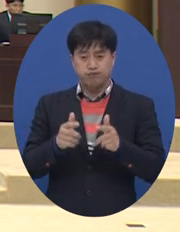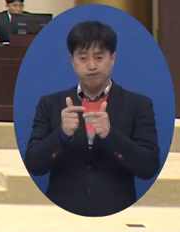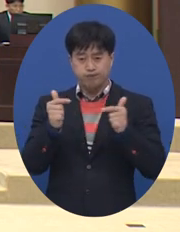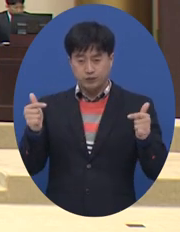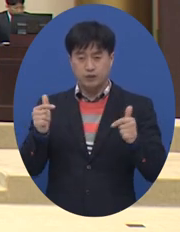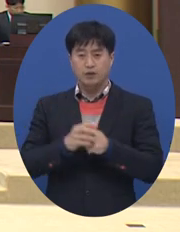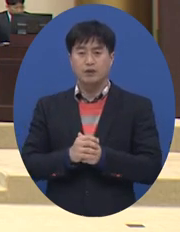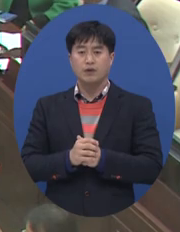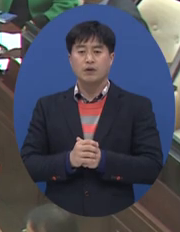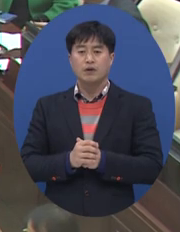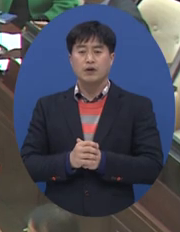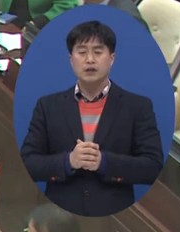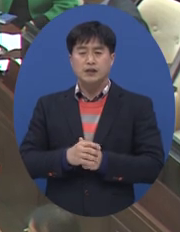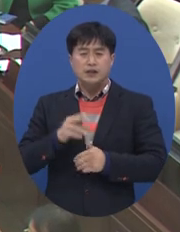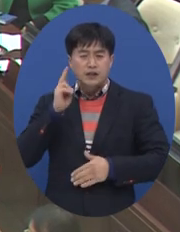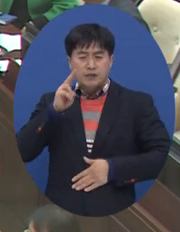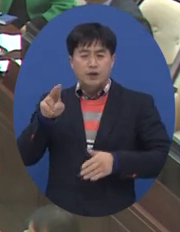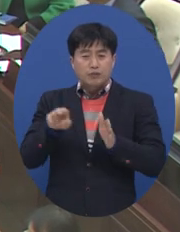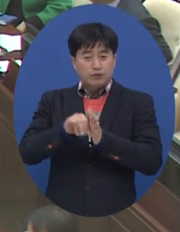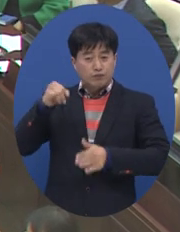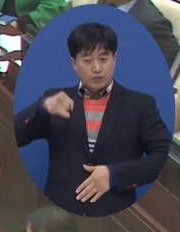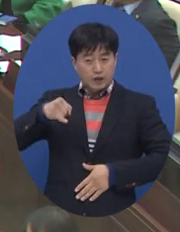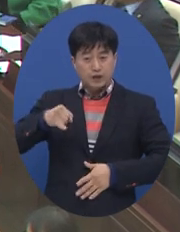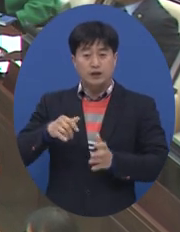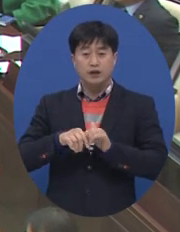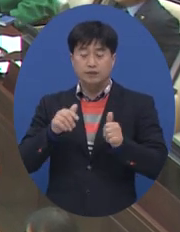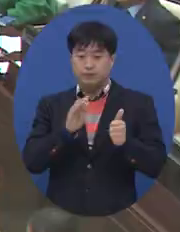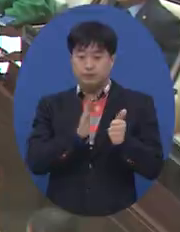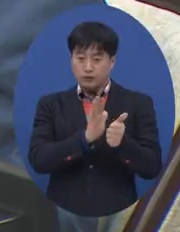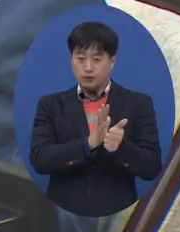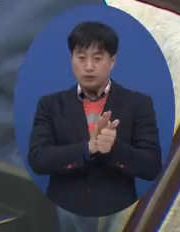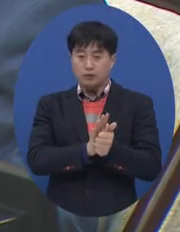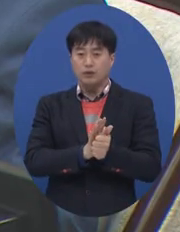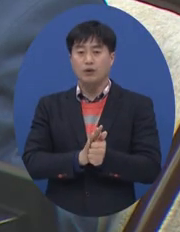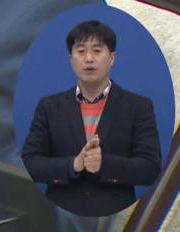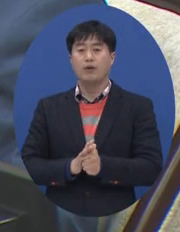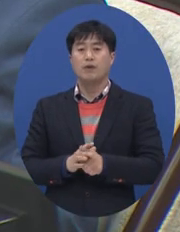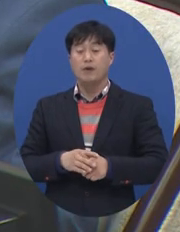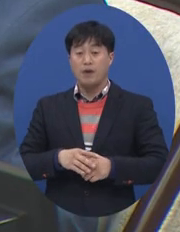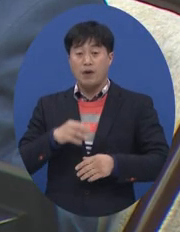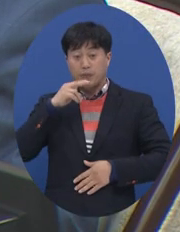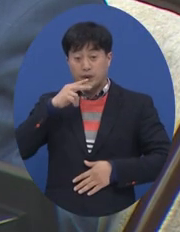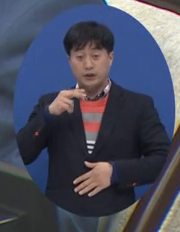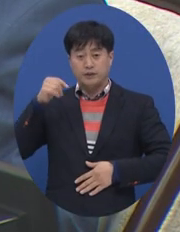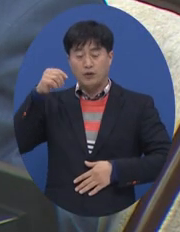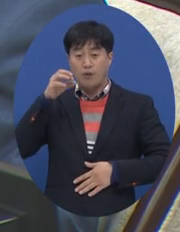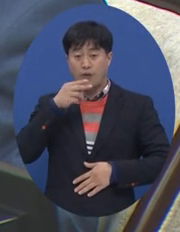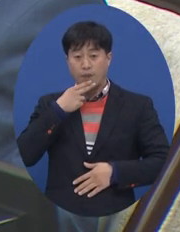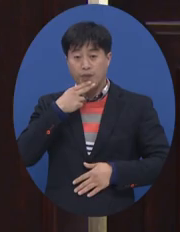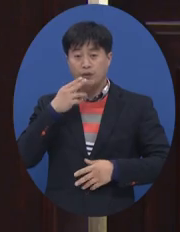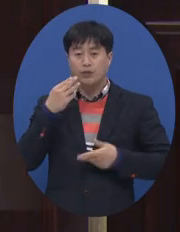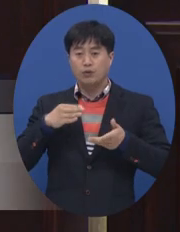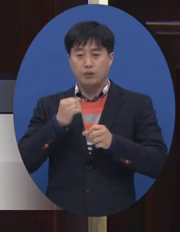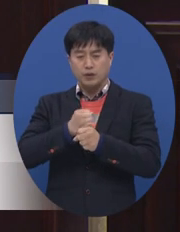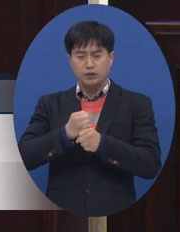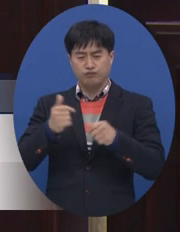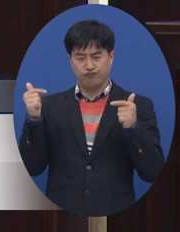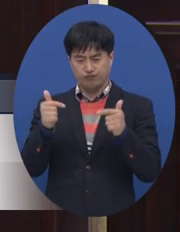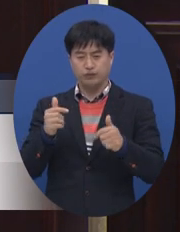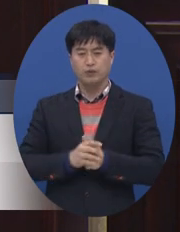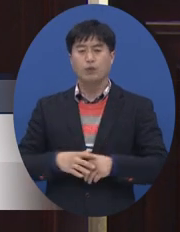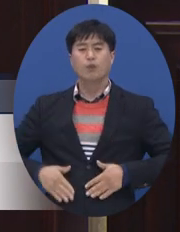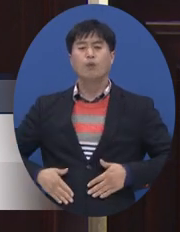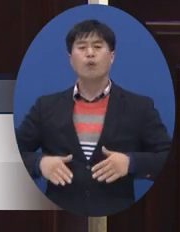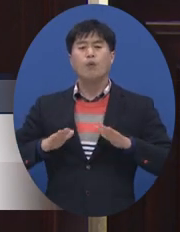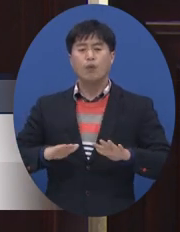증액됐고 극저신용자 대상 소액금융 지원과 플라스틱 제로 경기도 만들기 등은 감액됐습니다. 오늘 의결해